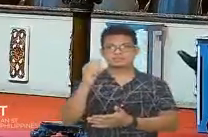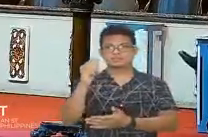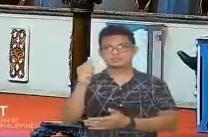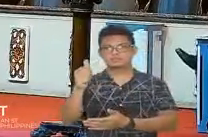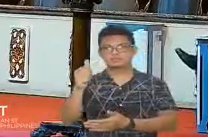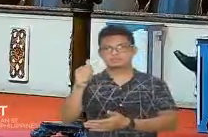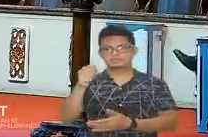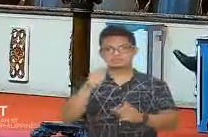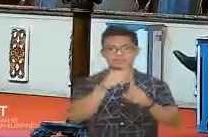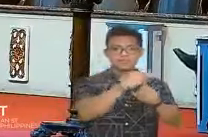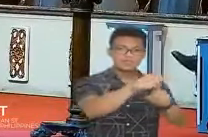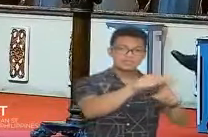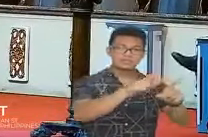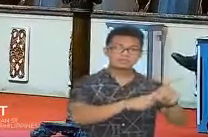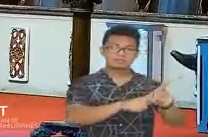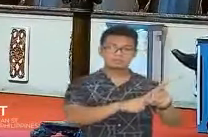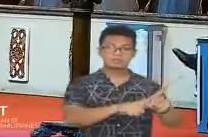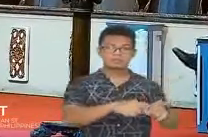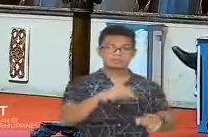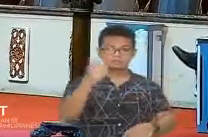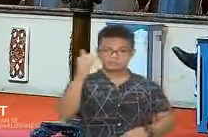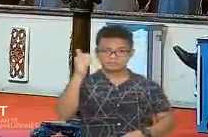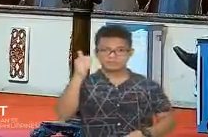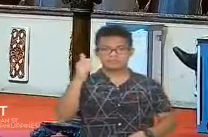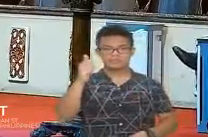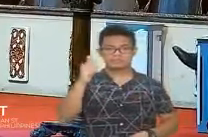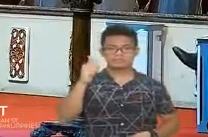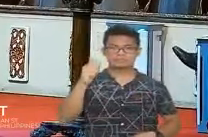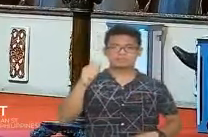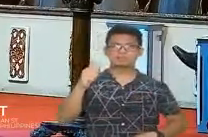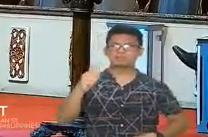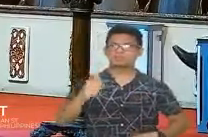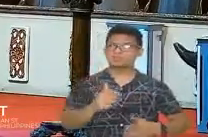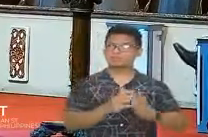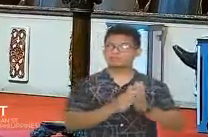April 10. Magkaigsoon, pasalamat for 65 years.